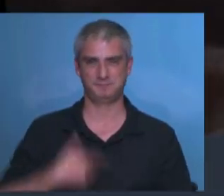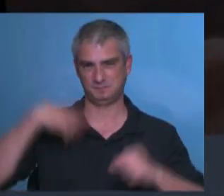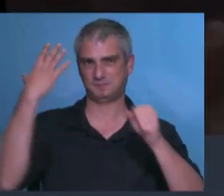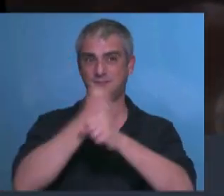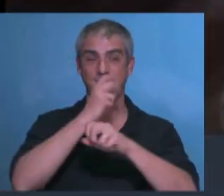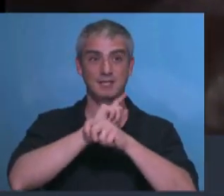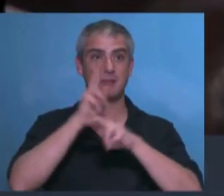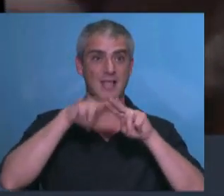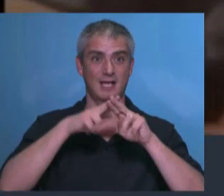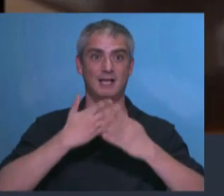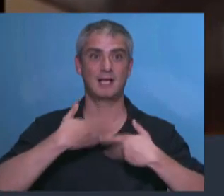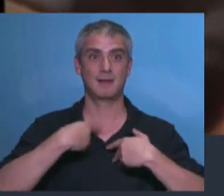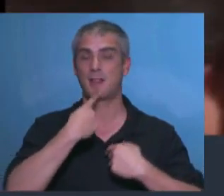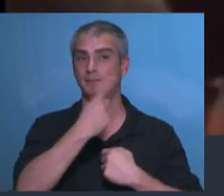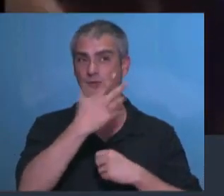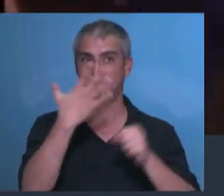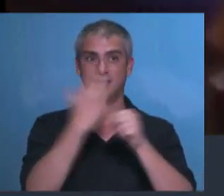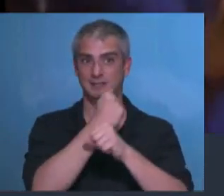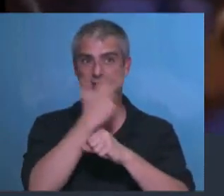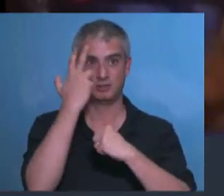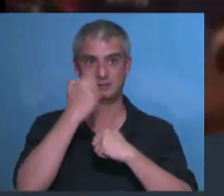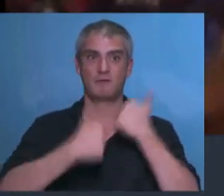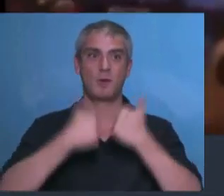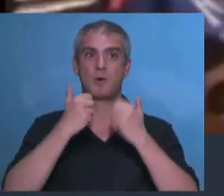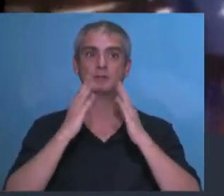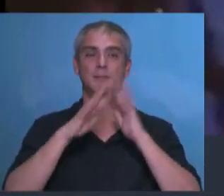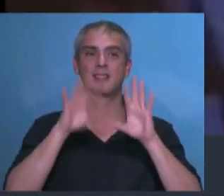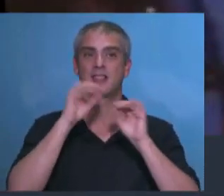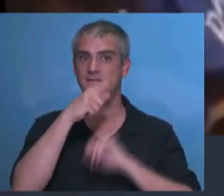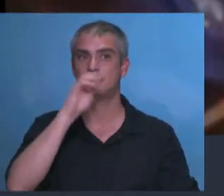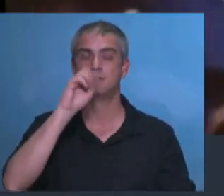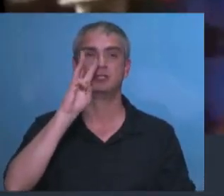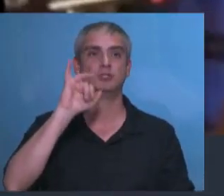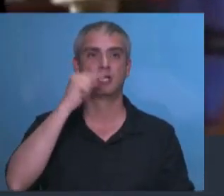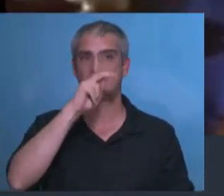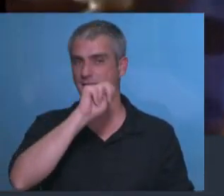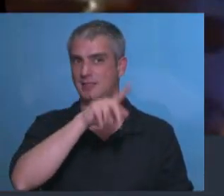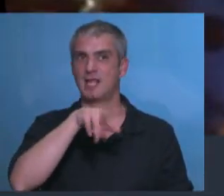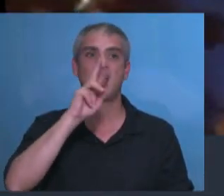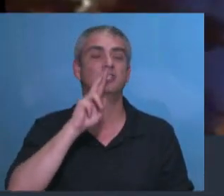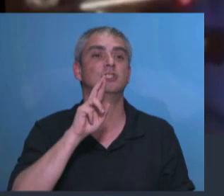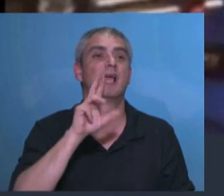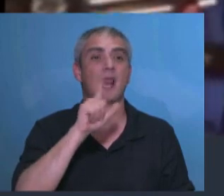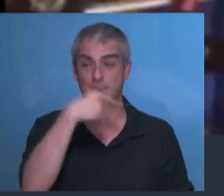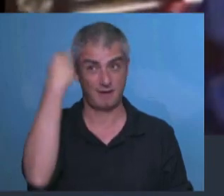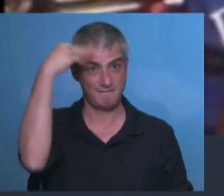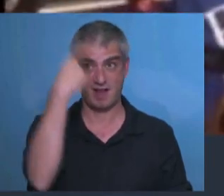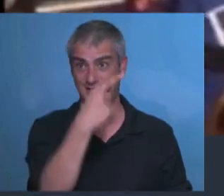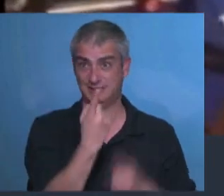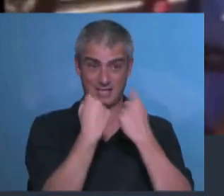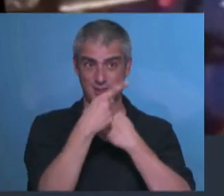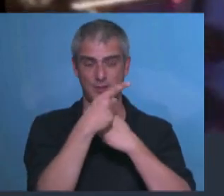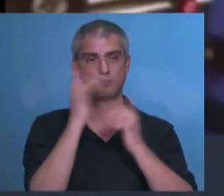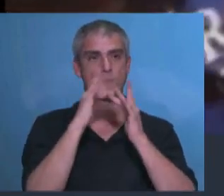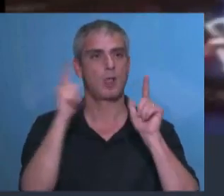מיד אחרי שקיבלה את הבשורה על ניצחונה הצפוי במרוץ לבית הנבחרים במישיגן, התייצבה רשידה טלייב, פלסטינית במוצאה, מול